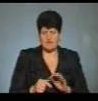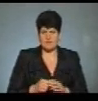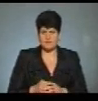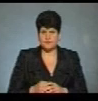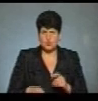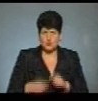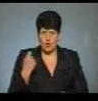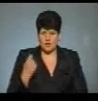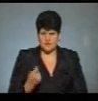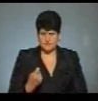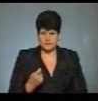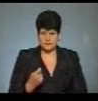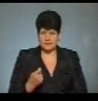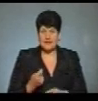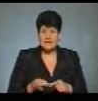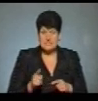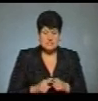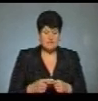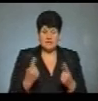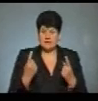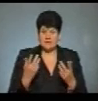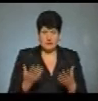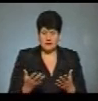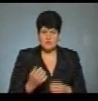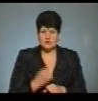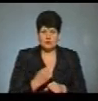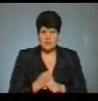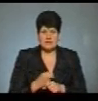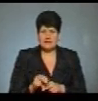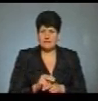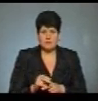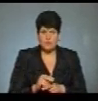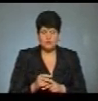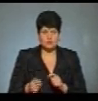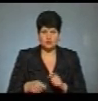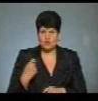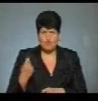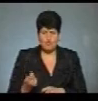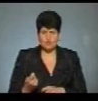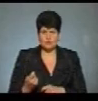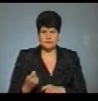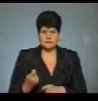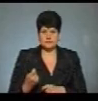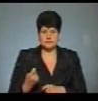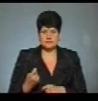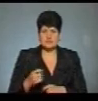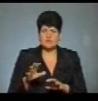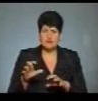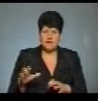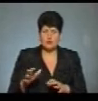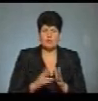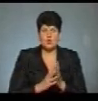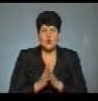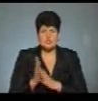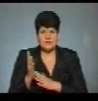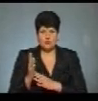Це шкода. Це шкода велика. Вона завдала непоправимої шкоди як тваринному, так і рослинному